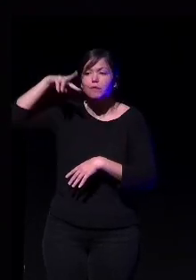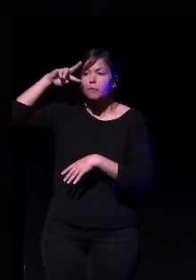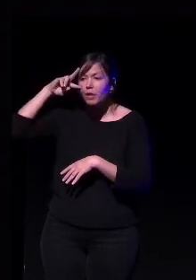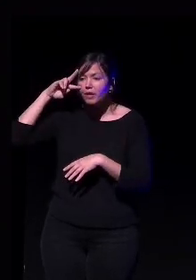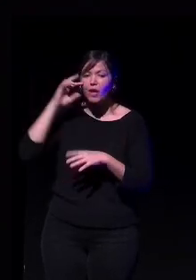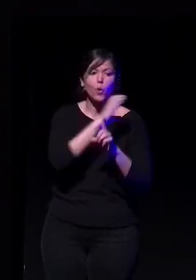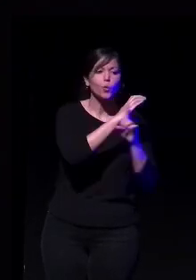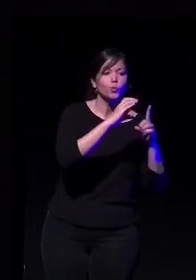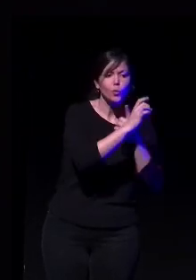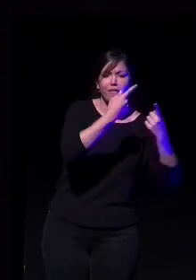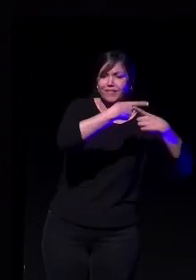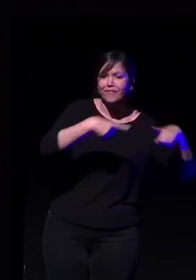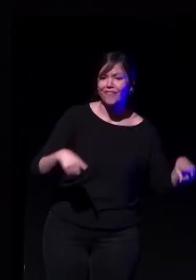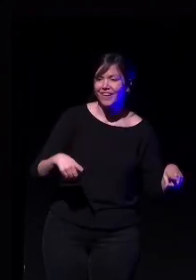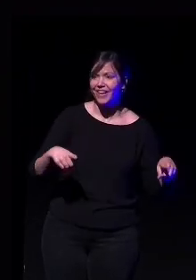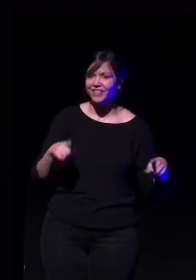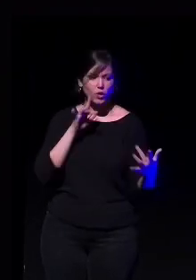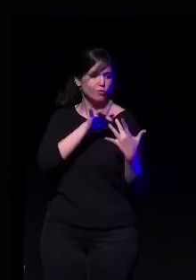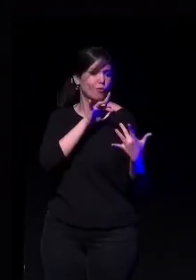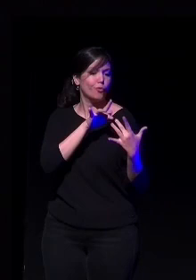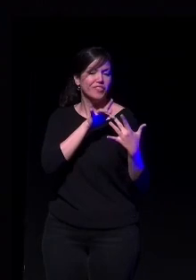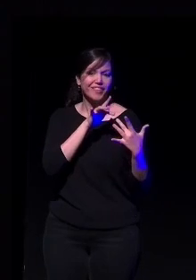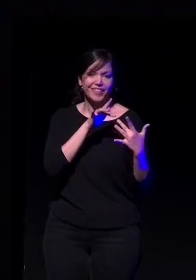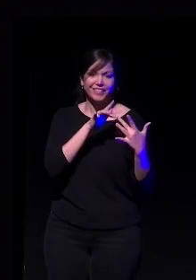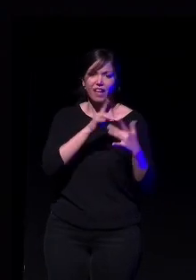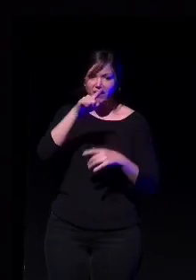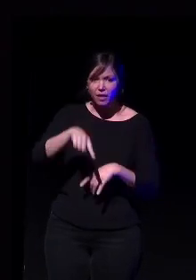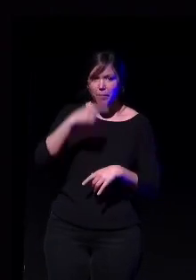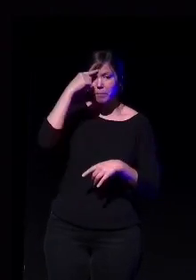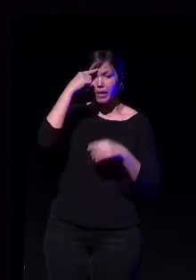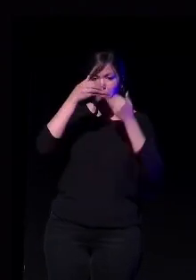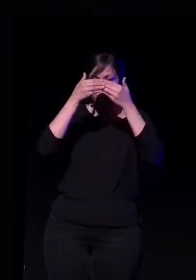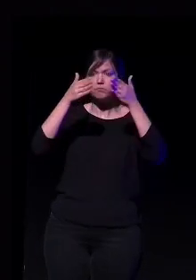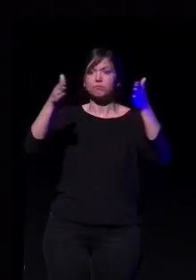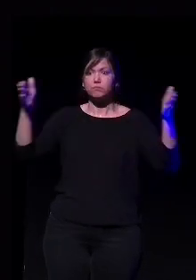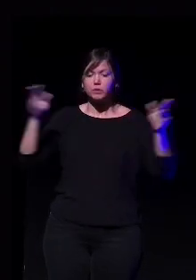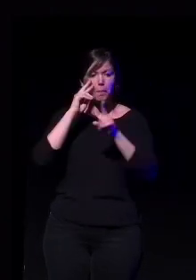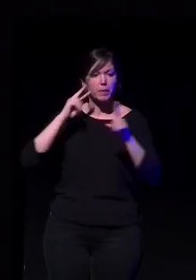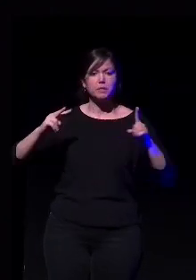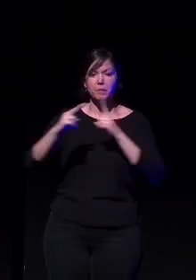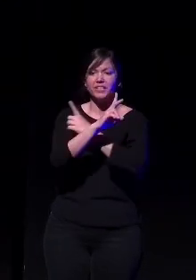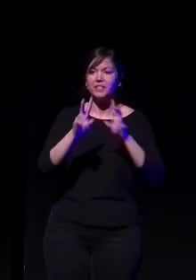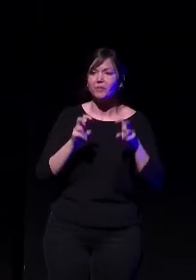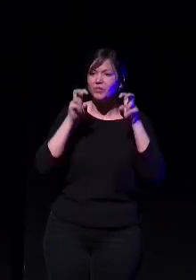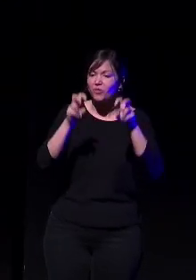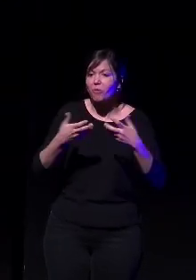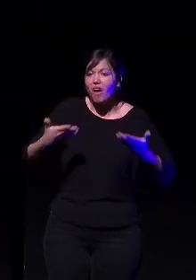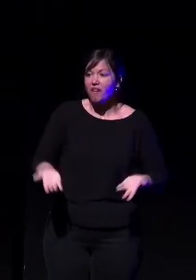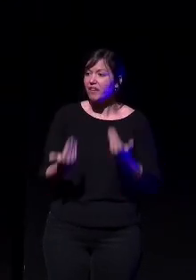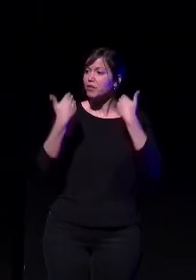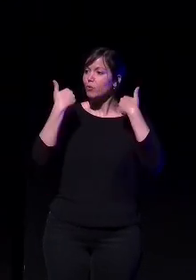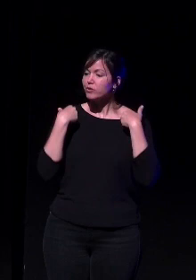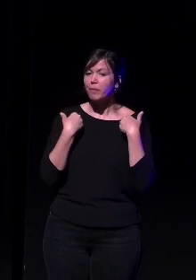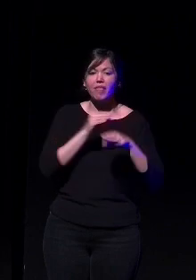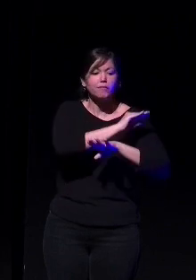connecta amb cultures diverses i, sobretot, ens obre les ments a noves perspectives. Per això tenim la responsabilitat